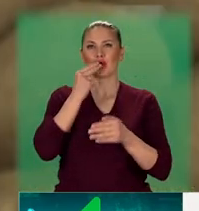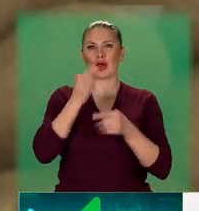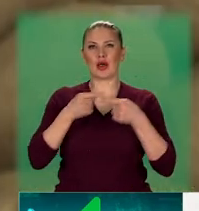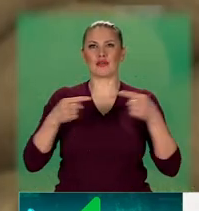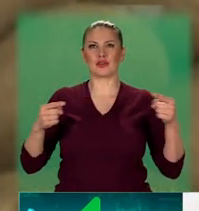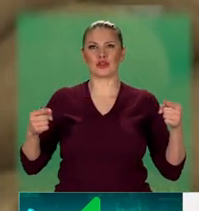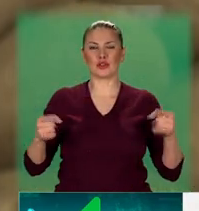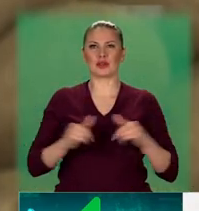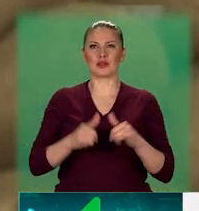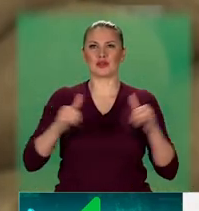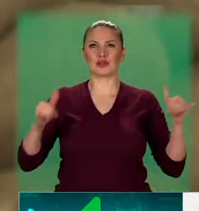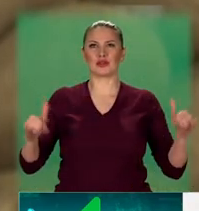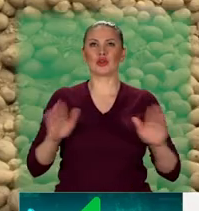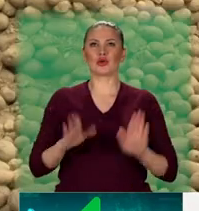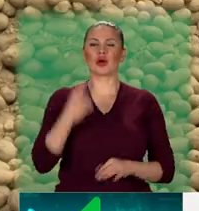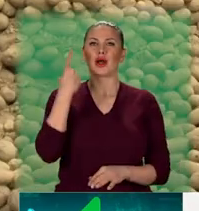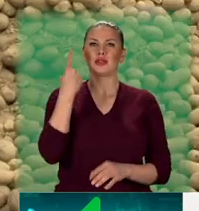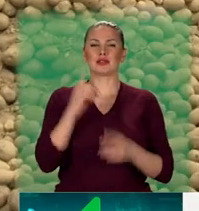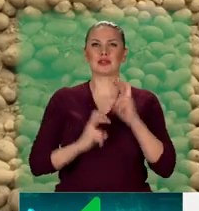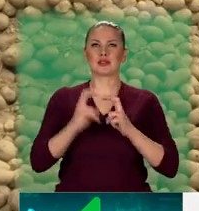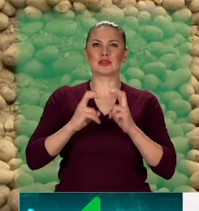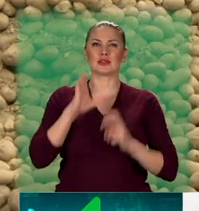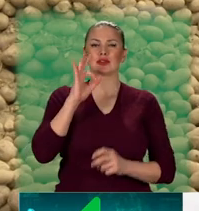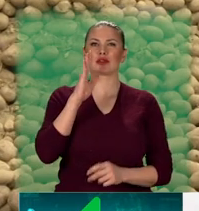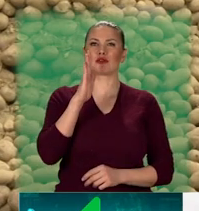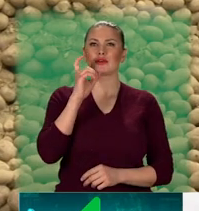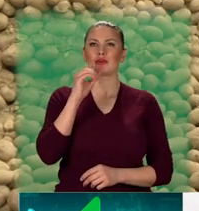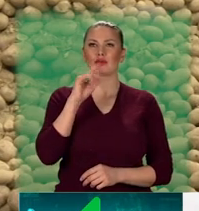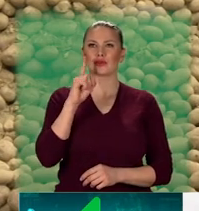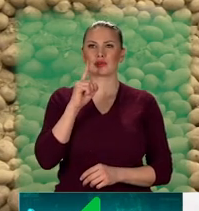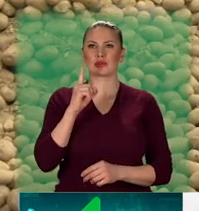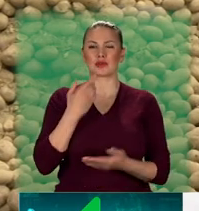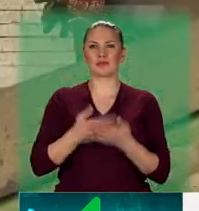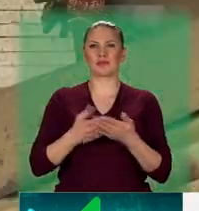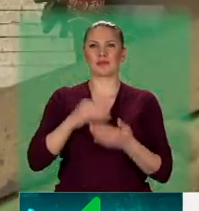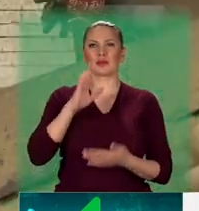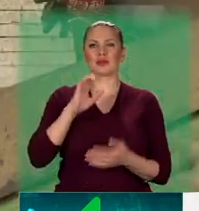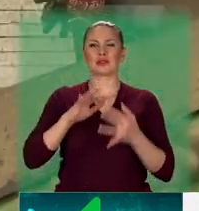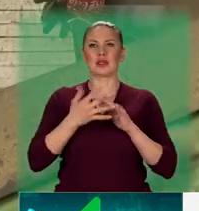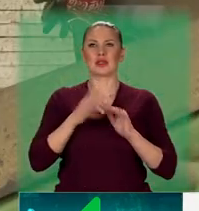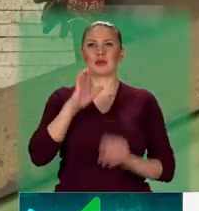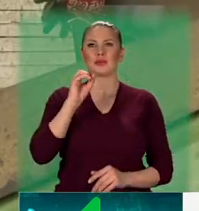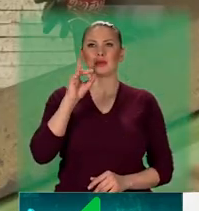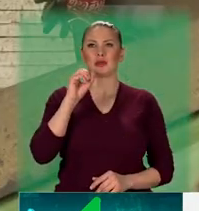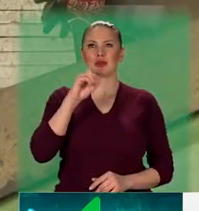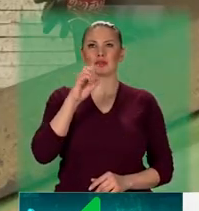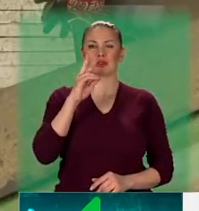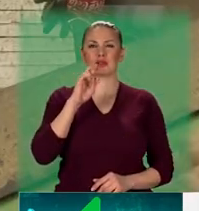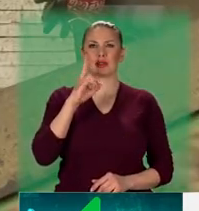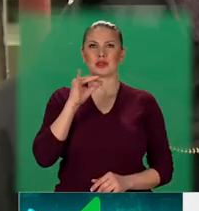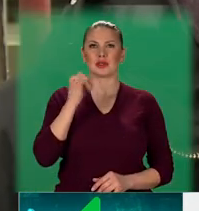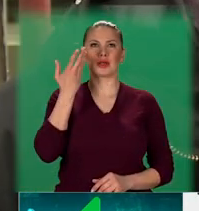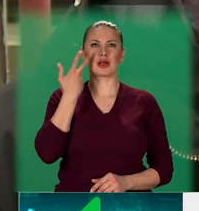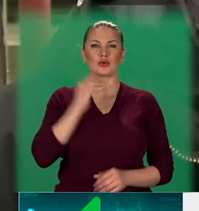Его продукция пользуется спросом даже у северян, не говоря уже о юге острова. Экологически чистая еда отправляется в больницы и учебные